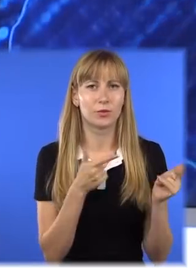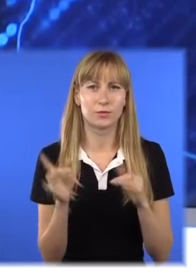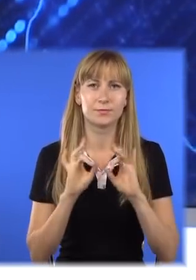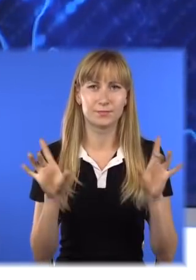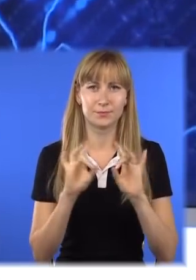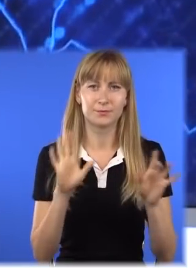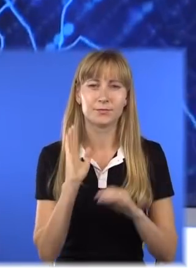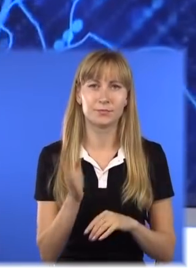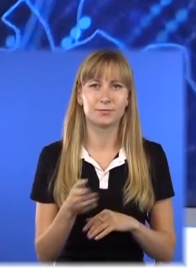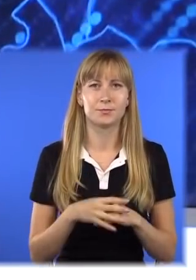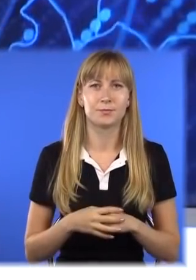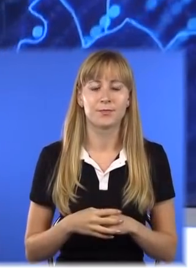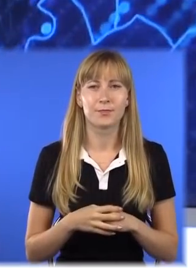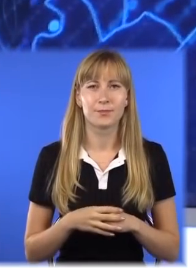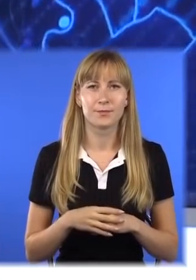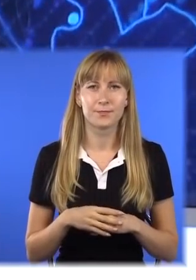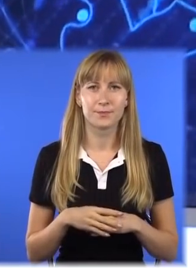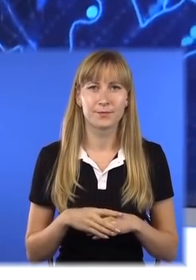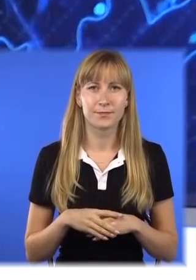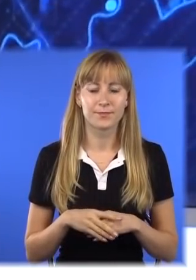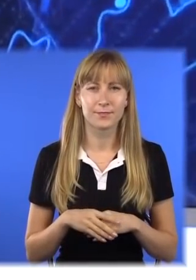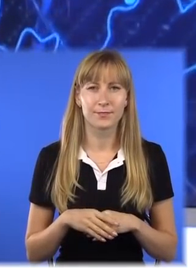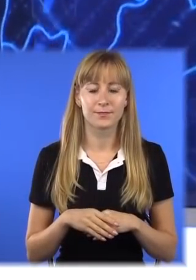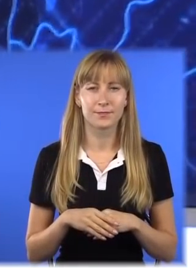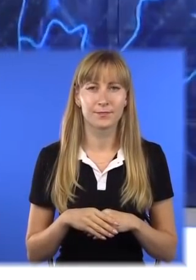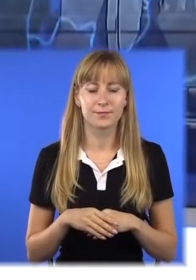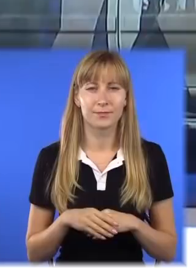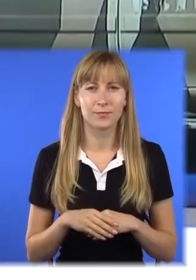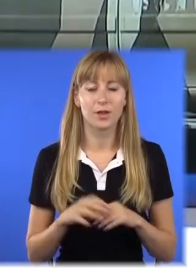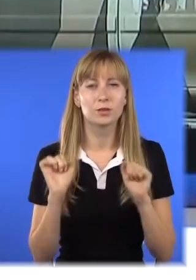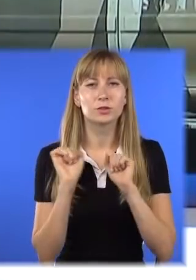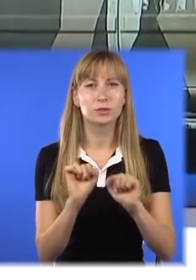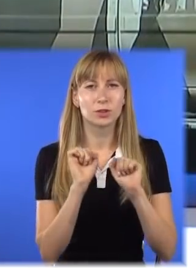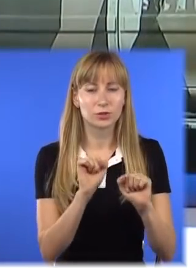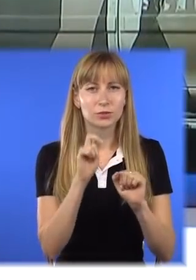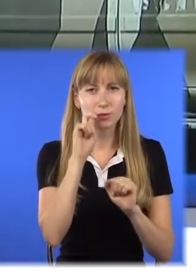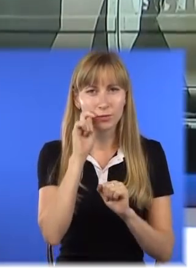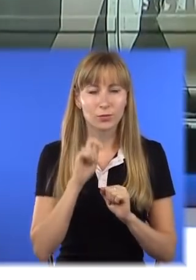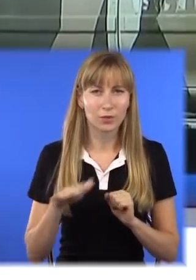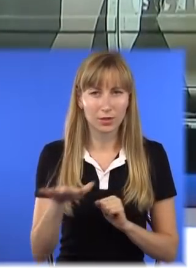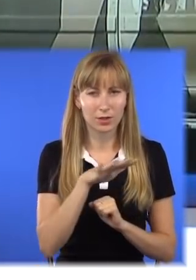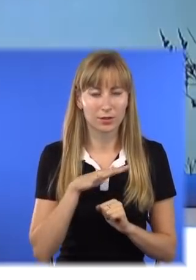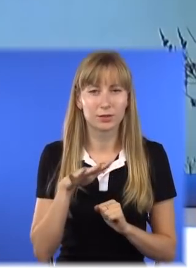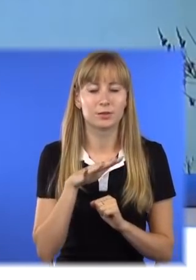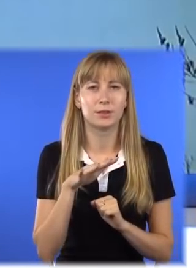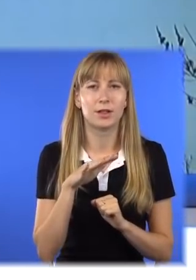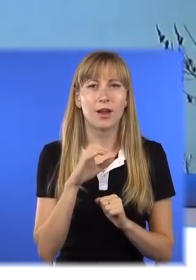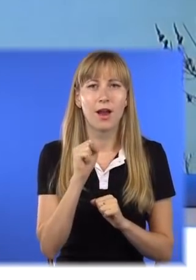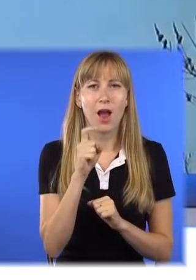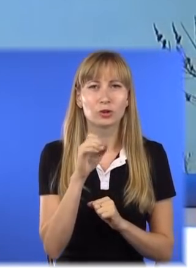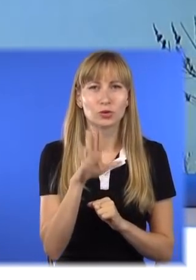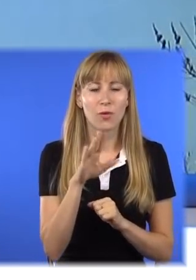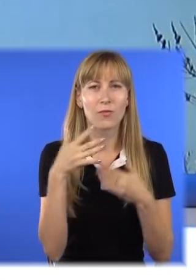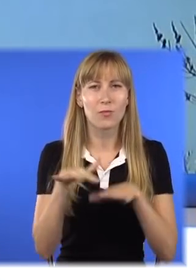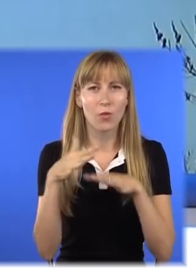студії працює Наталя Болденська. Посилення оборони. Українську частину Азовського моря найближчим часом почнуть